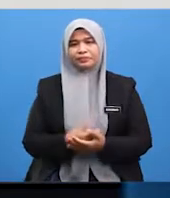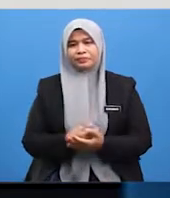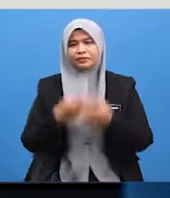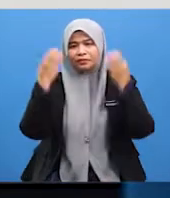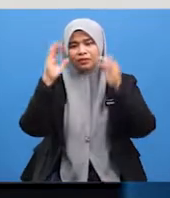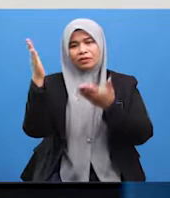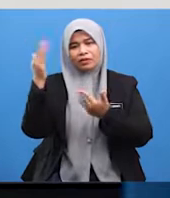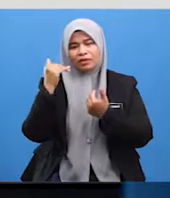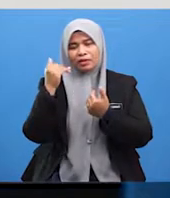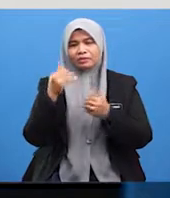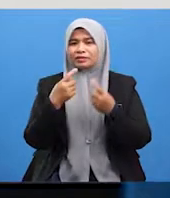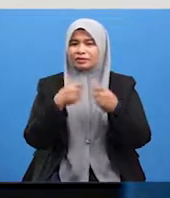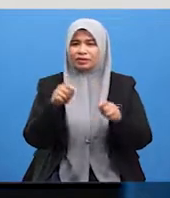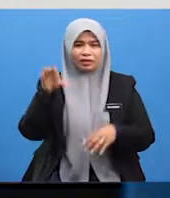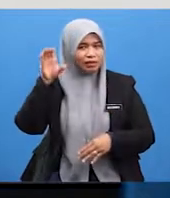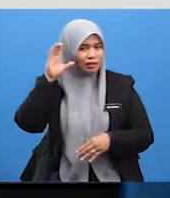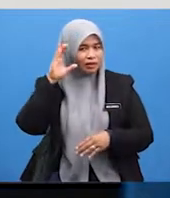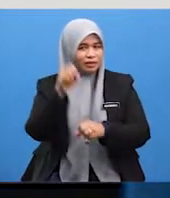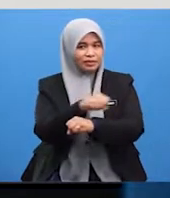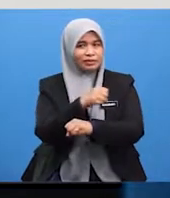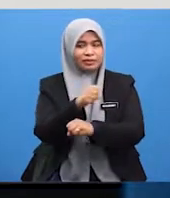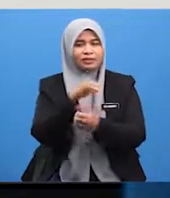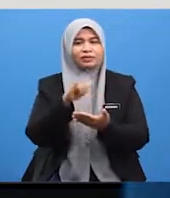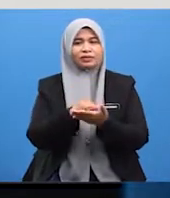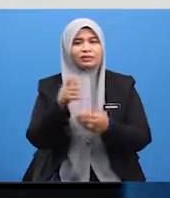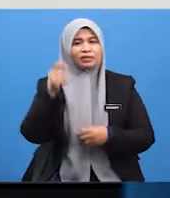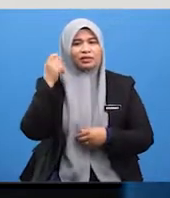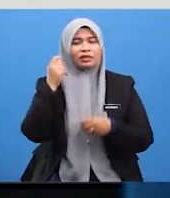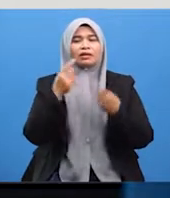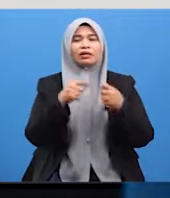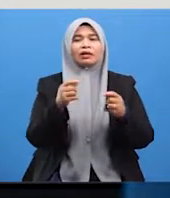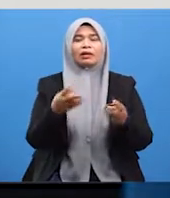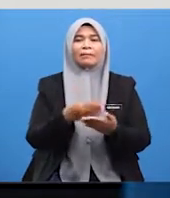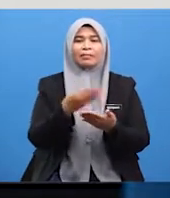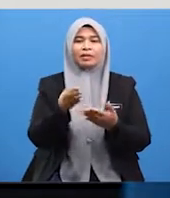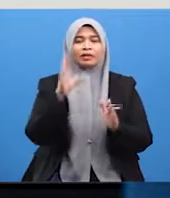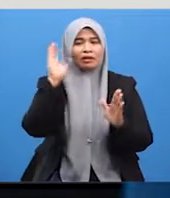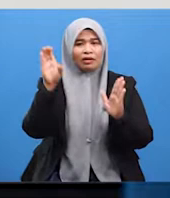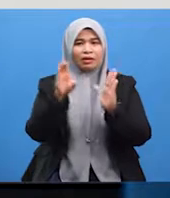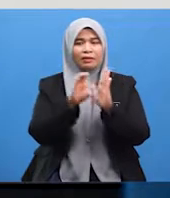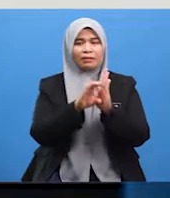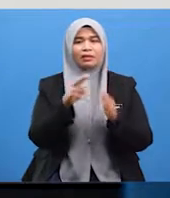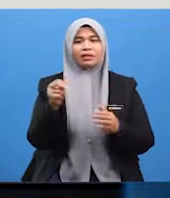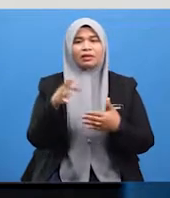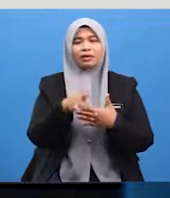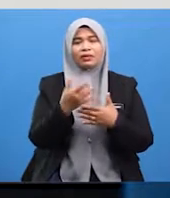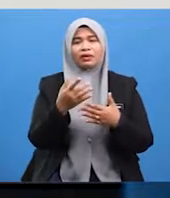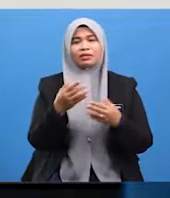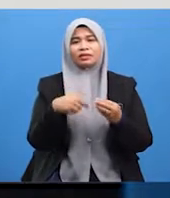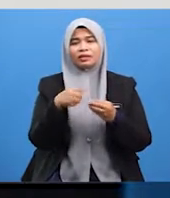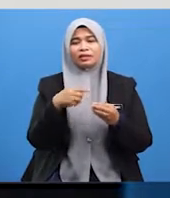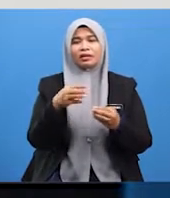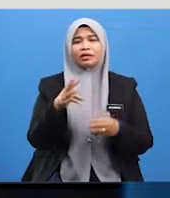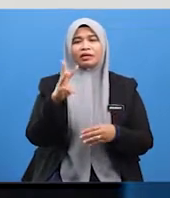berharap setelah mendengar sajak itu sebentar tadi telah memberi gambaran awal tentang watak Tun